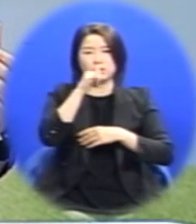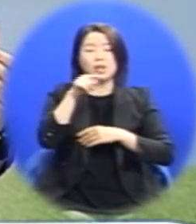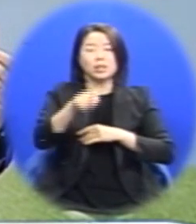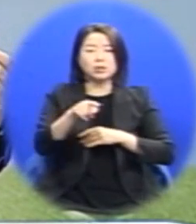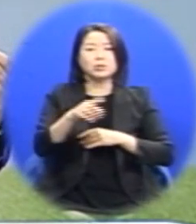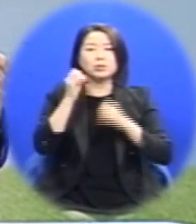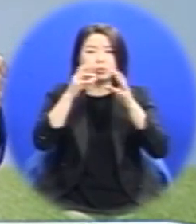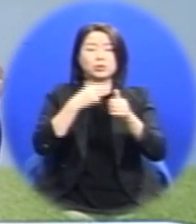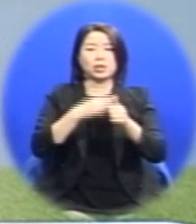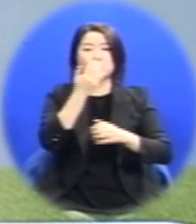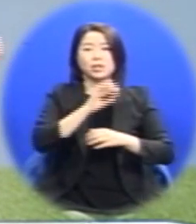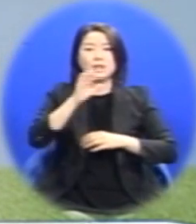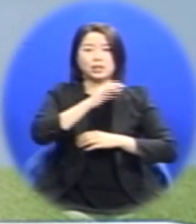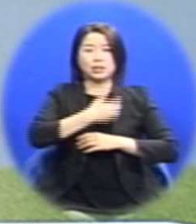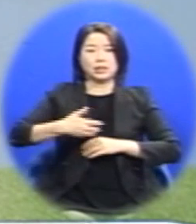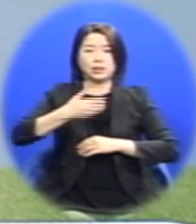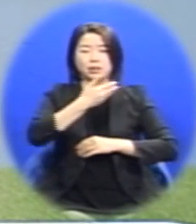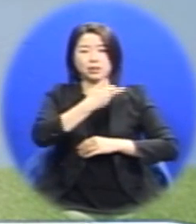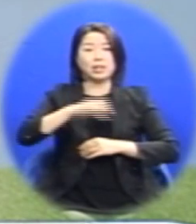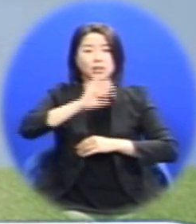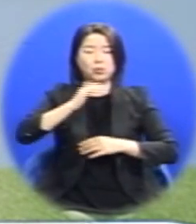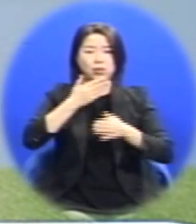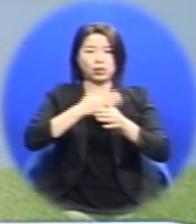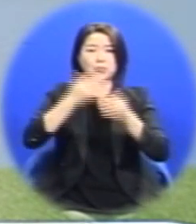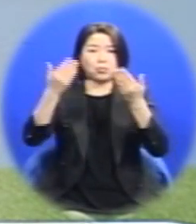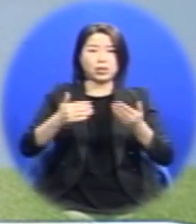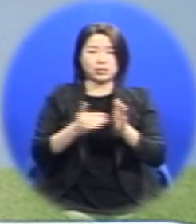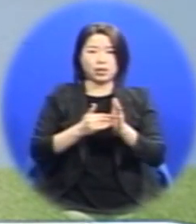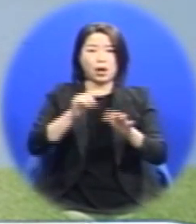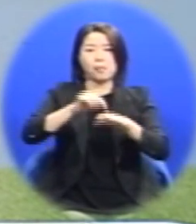받았습니다. 그리고는 마음이 바뀌었다고 그랬습니다.